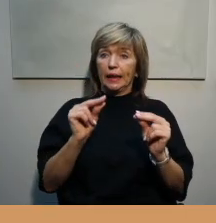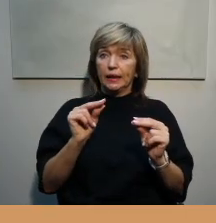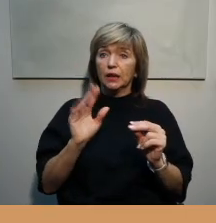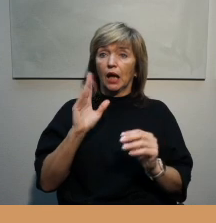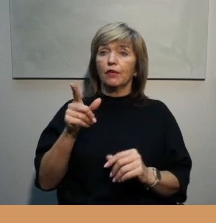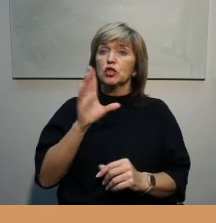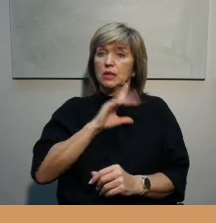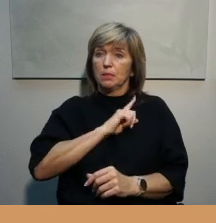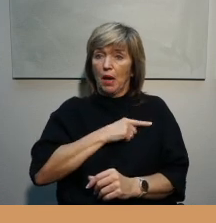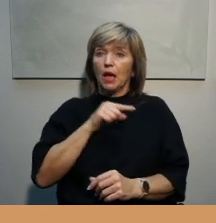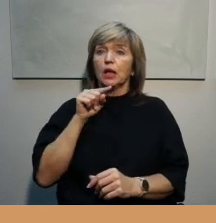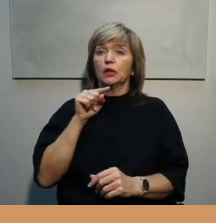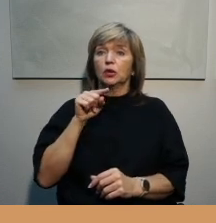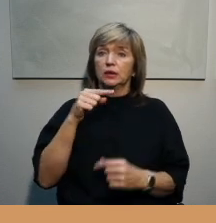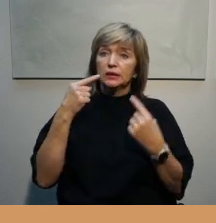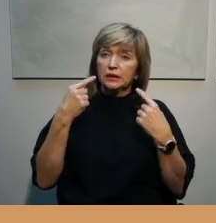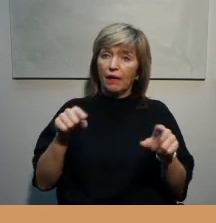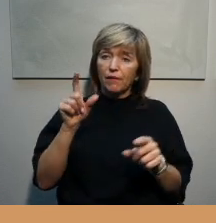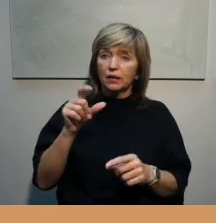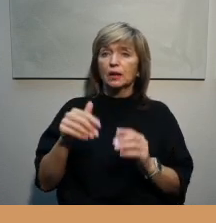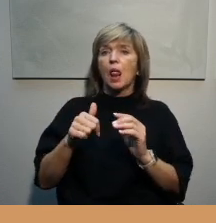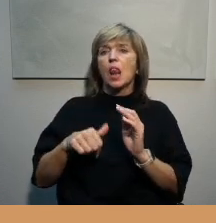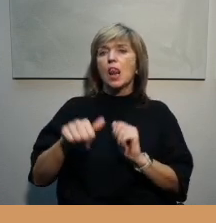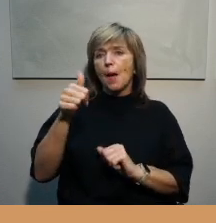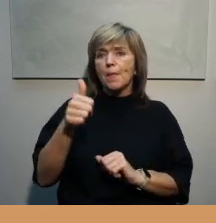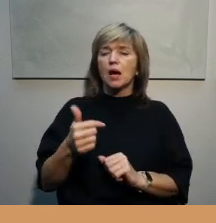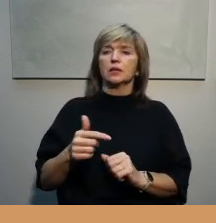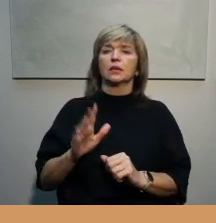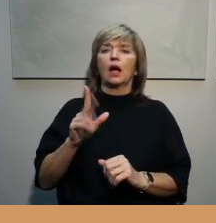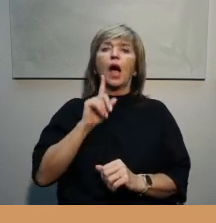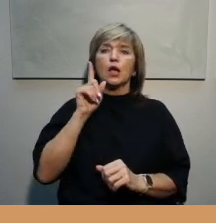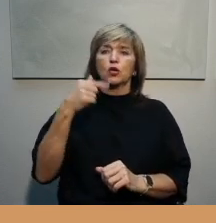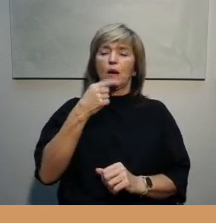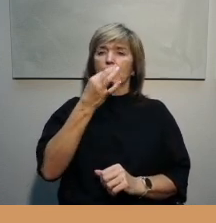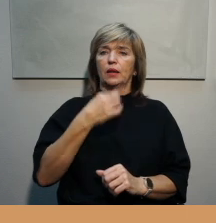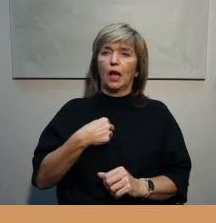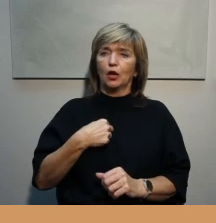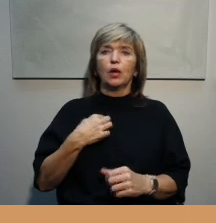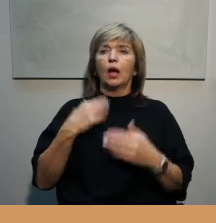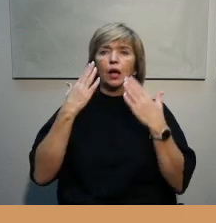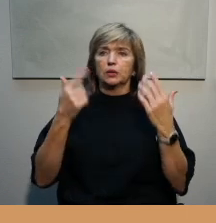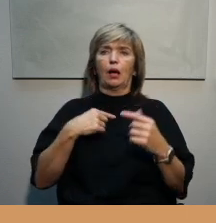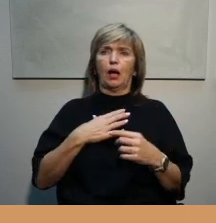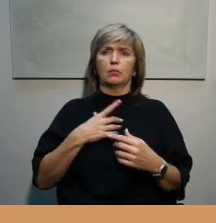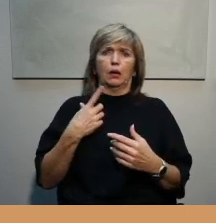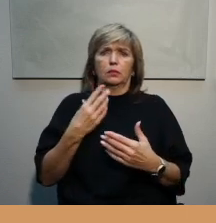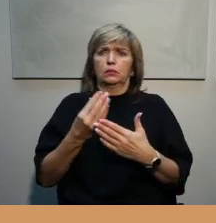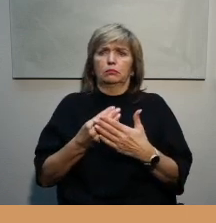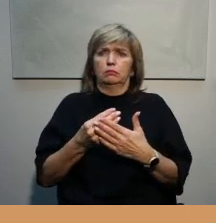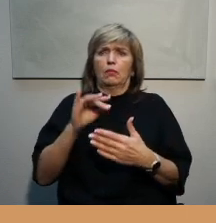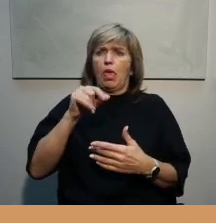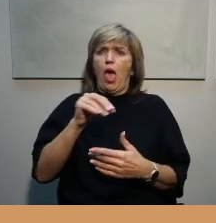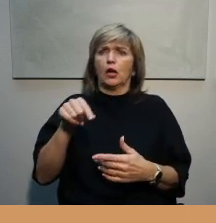ka viņš spēj būt citādāks, labāks? Un kā man jaunieši ir teikuši, es pat nezinu, kāda ir man jēga šajā